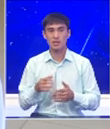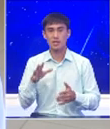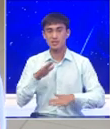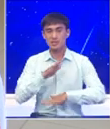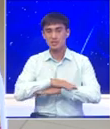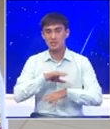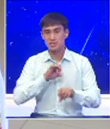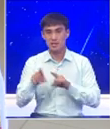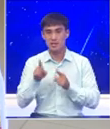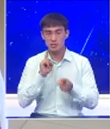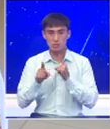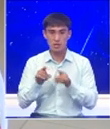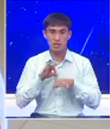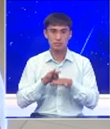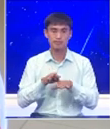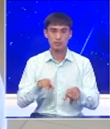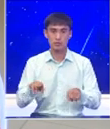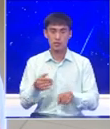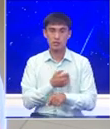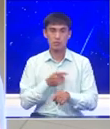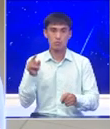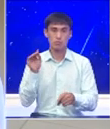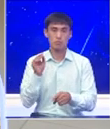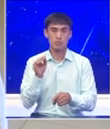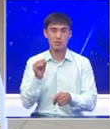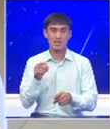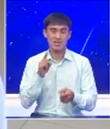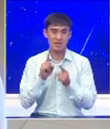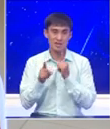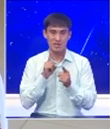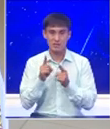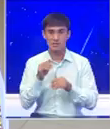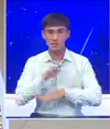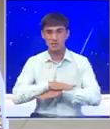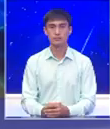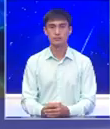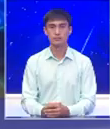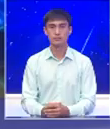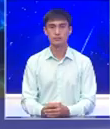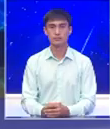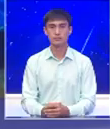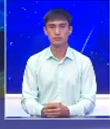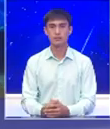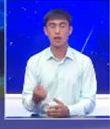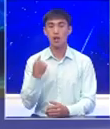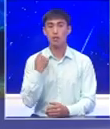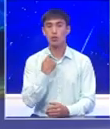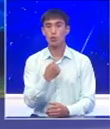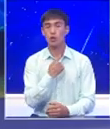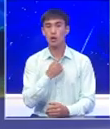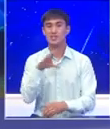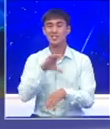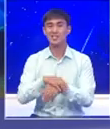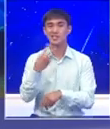занятия, семинары. Плюс к этому мы хотим провести тренинговые занятия. В Талдыкургане